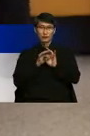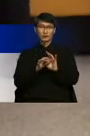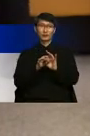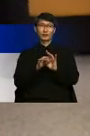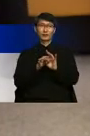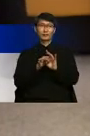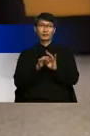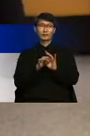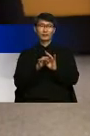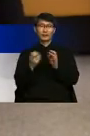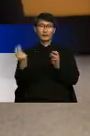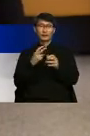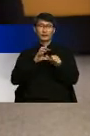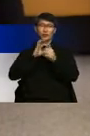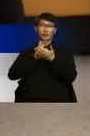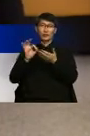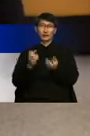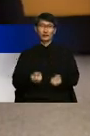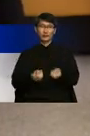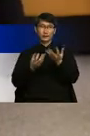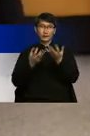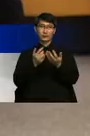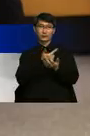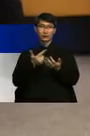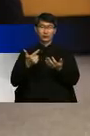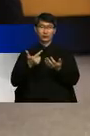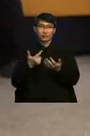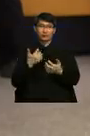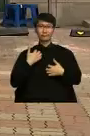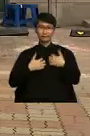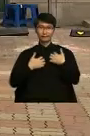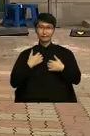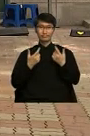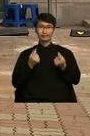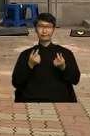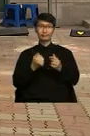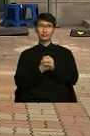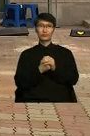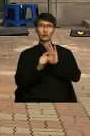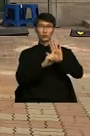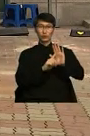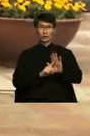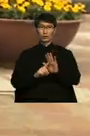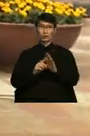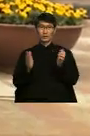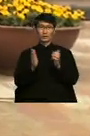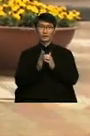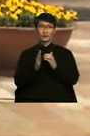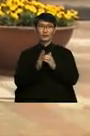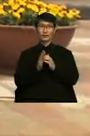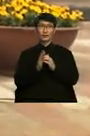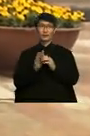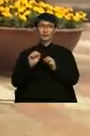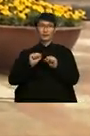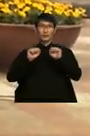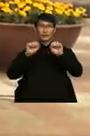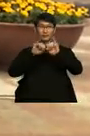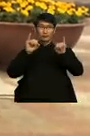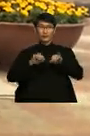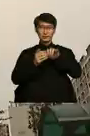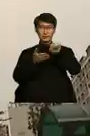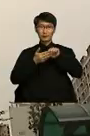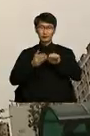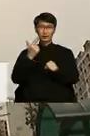통해서 재활용을 하는 그 행사를 한다니까 너무 뜻깊은 행사입니다. 홍보 대사까지 동원해 아이스팩 수거 작업에